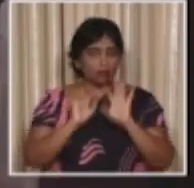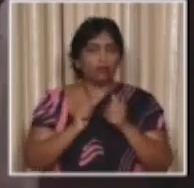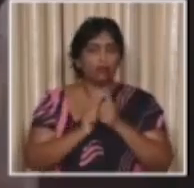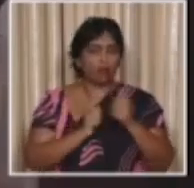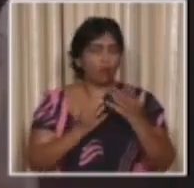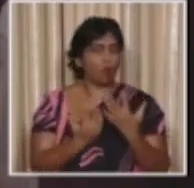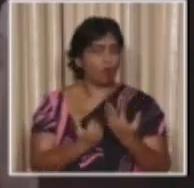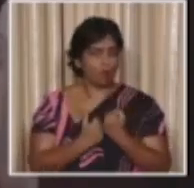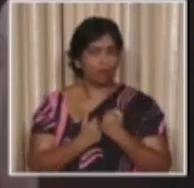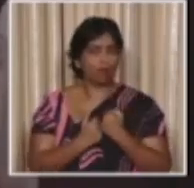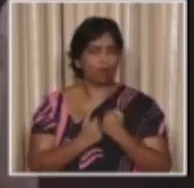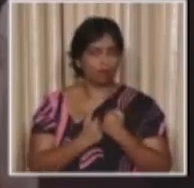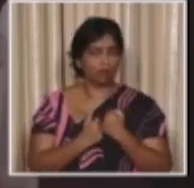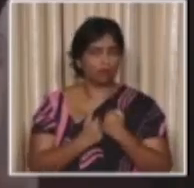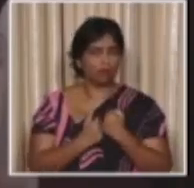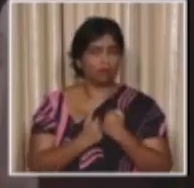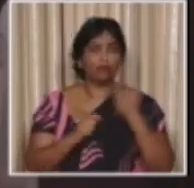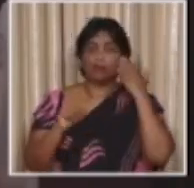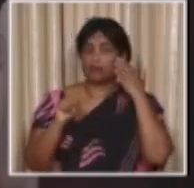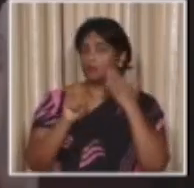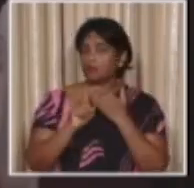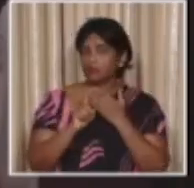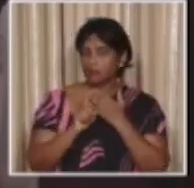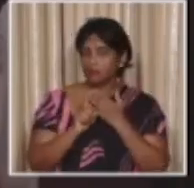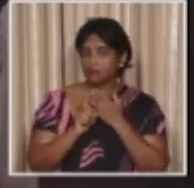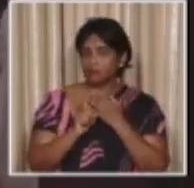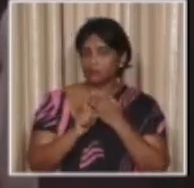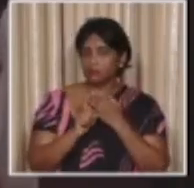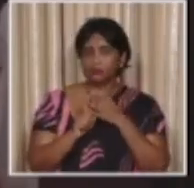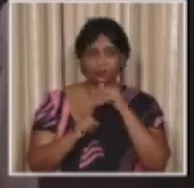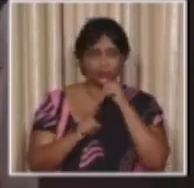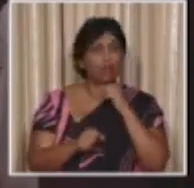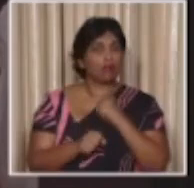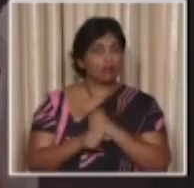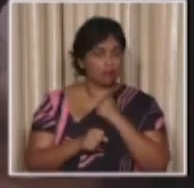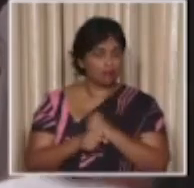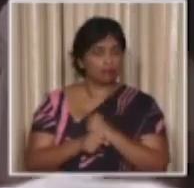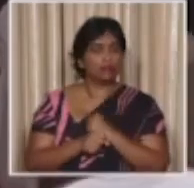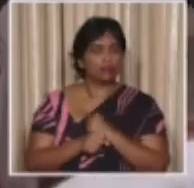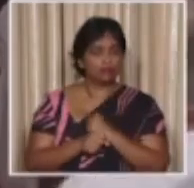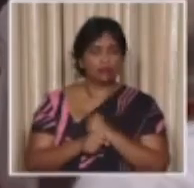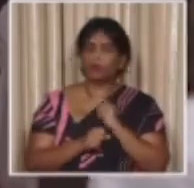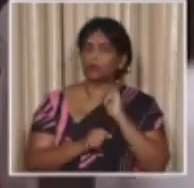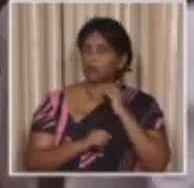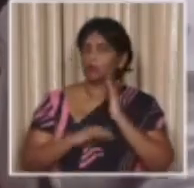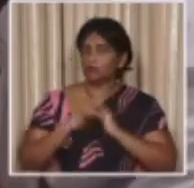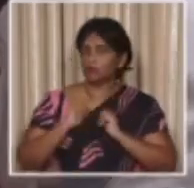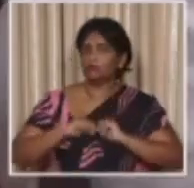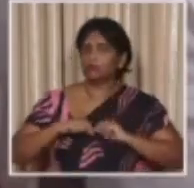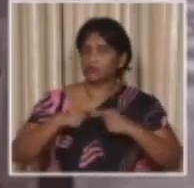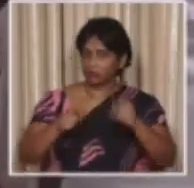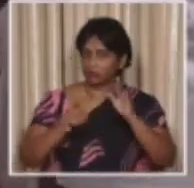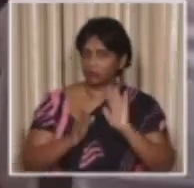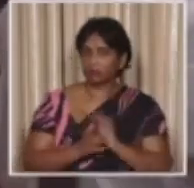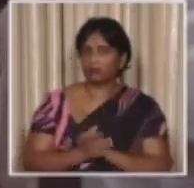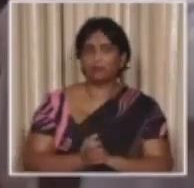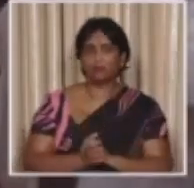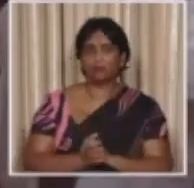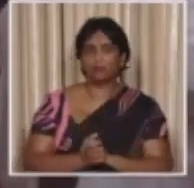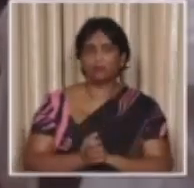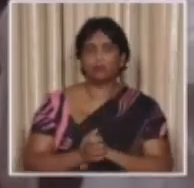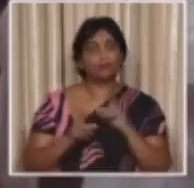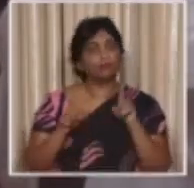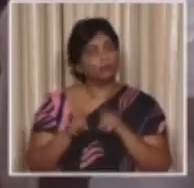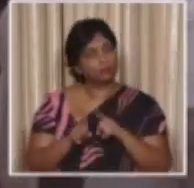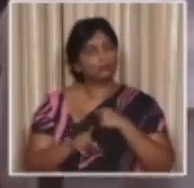අවශ්‍යයි ඒ පිළිබඳව ඇත්තටම රජය යම් කිසි ක්‍රියාමාර්ගයක් ගන්නට ඕන ඒ